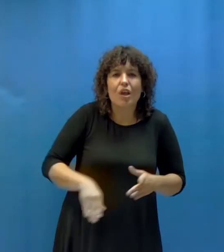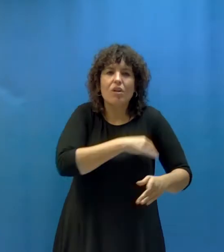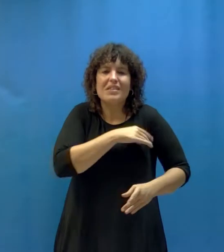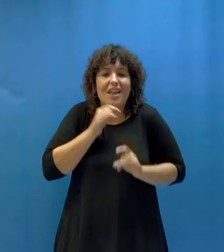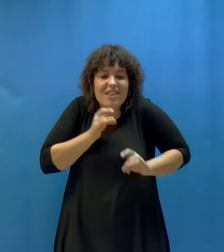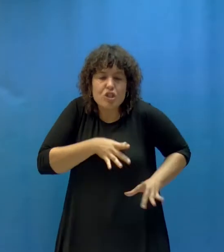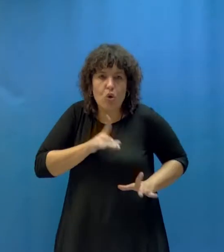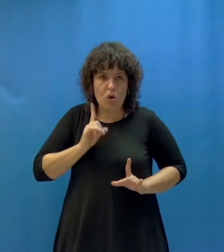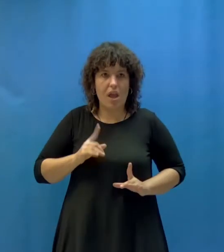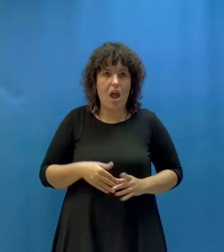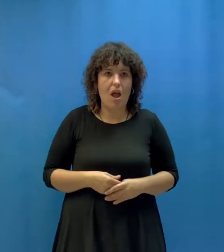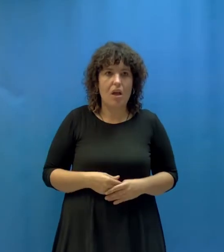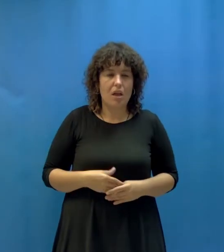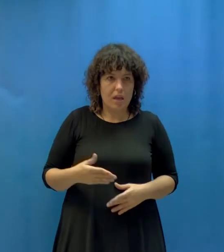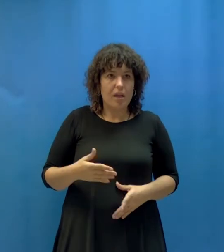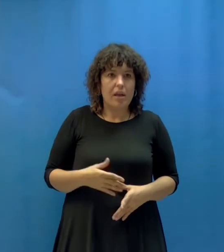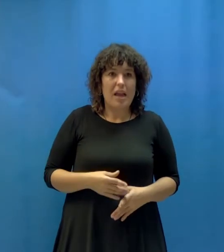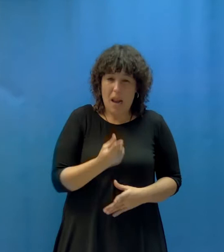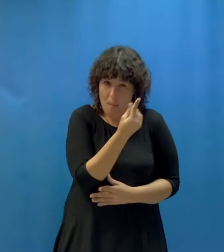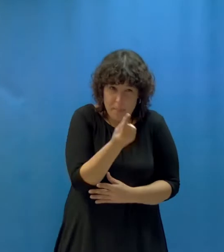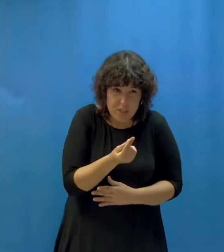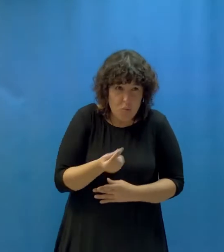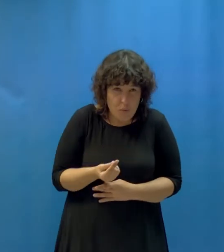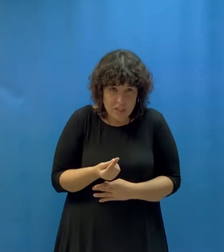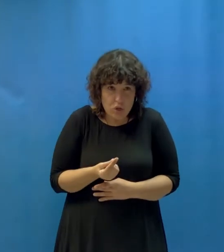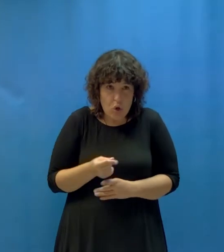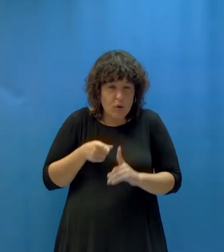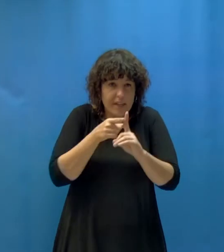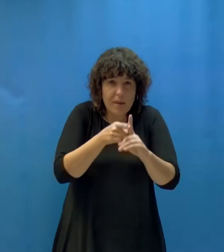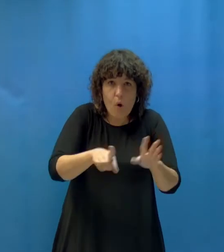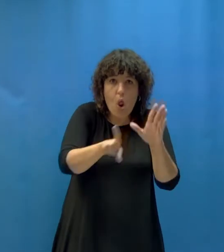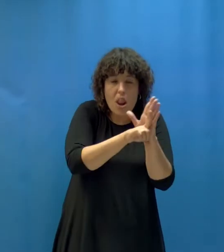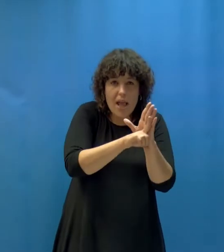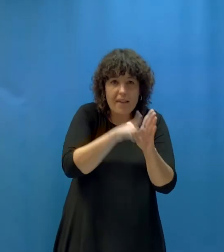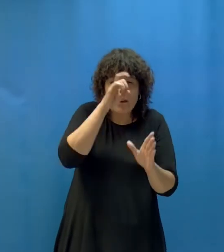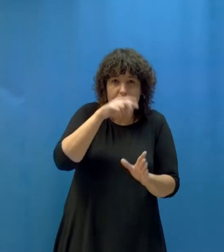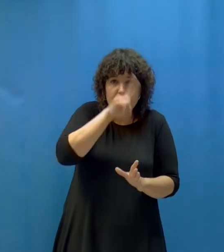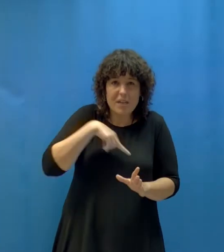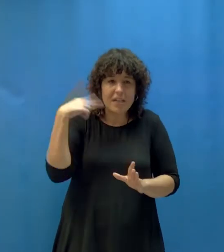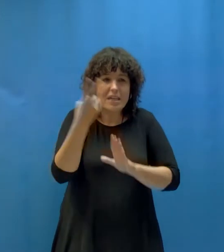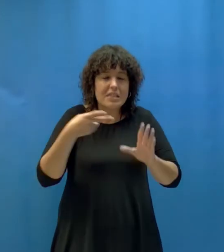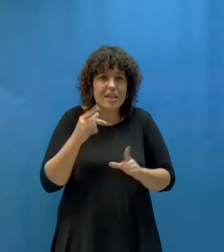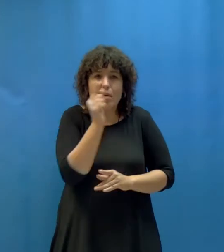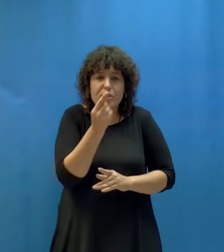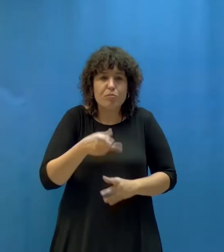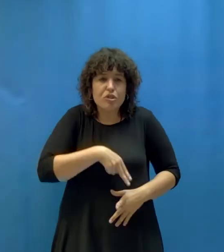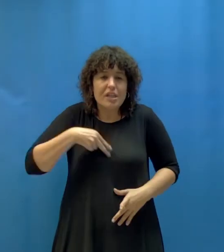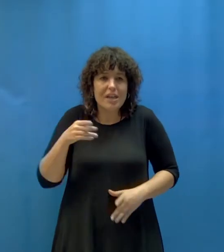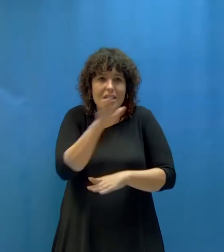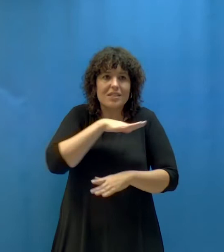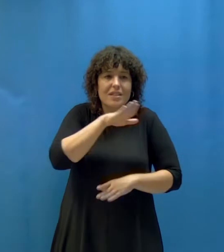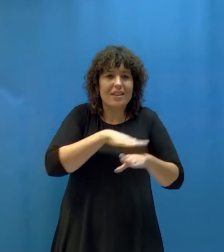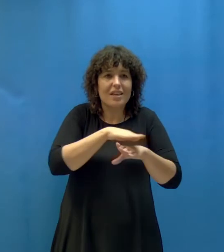dotant de 0 euros les partides pressupostàries per a complir la llei del 2007 als pressupostos generals de l'Estat. Al